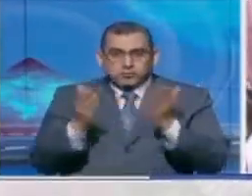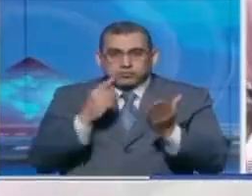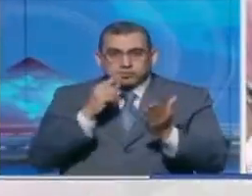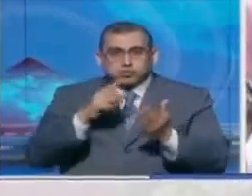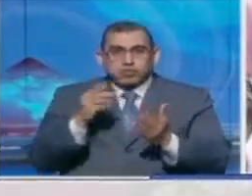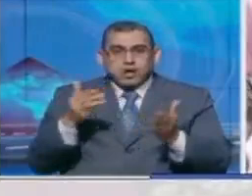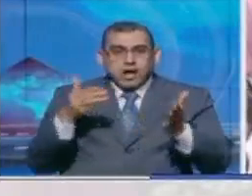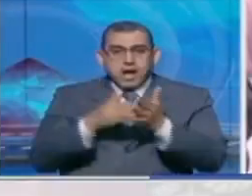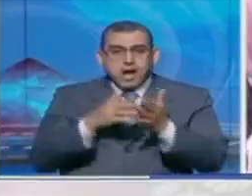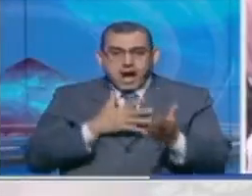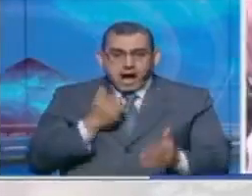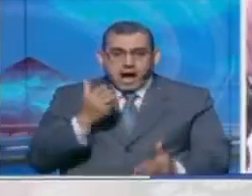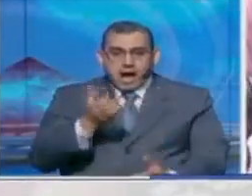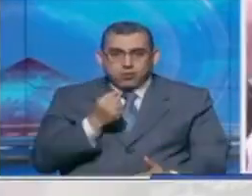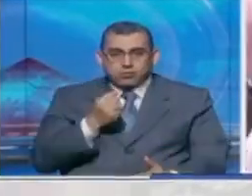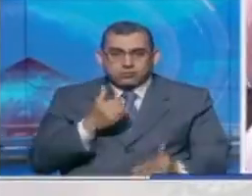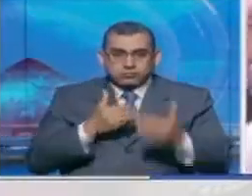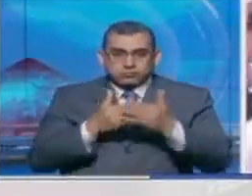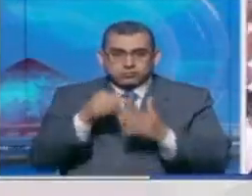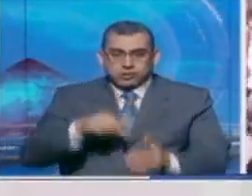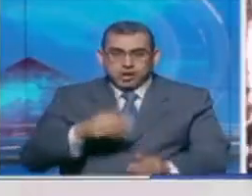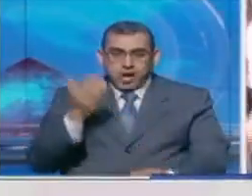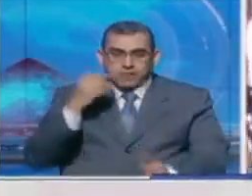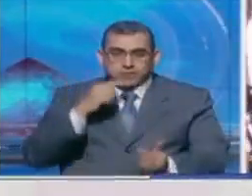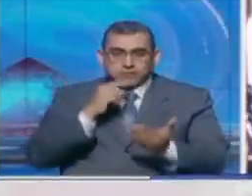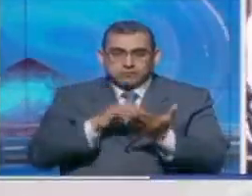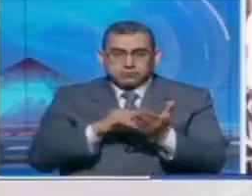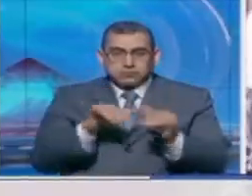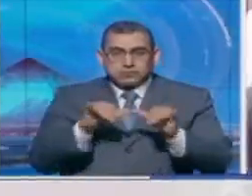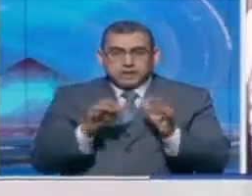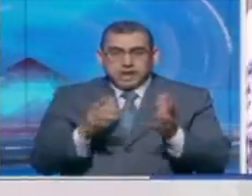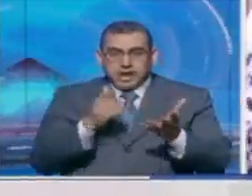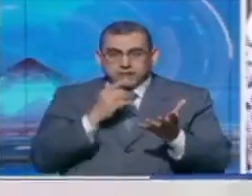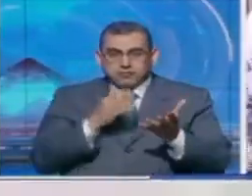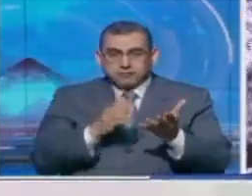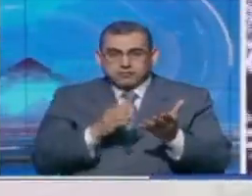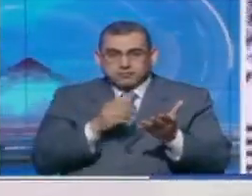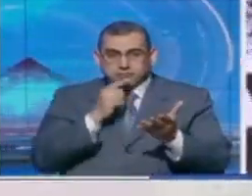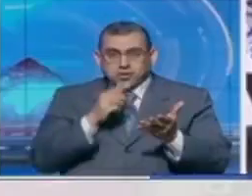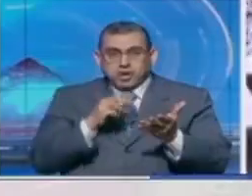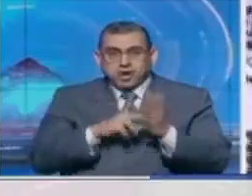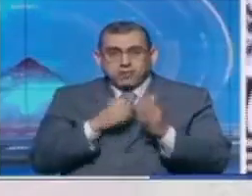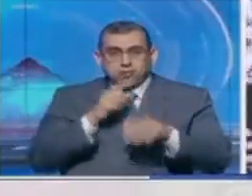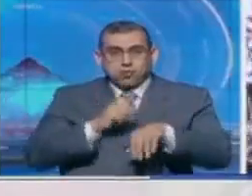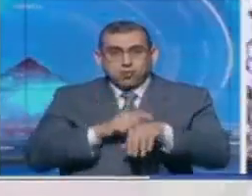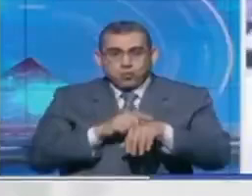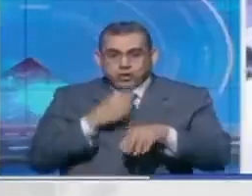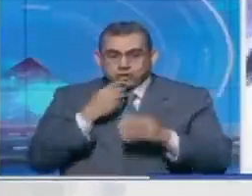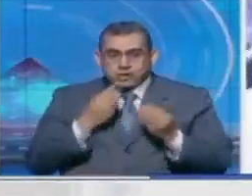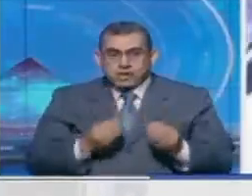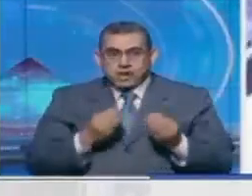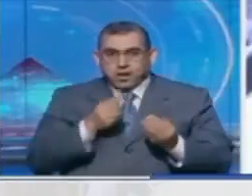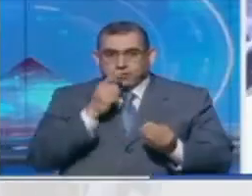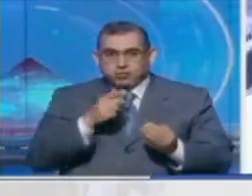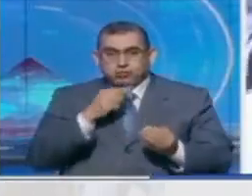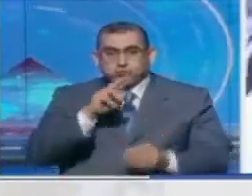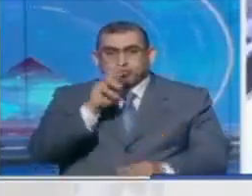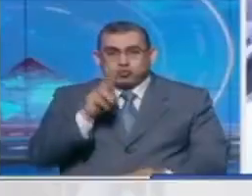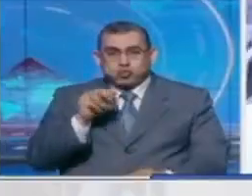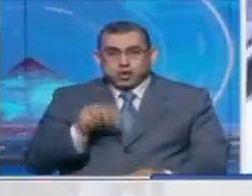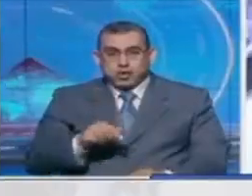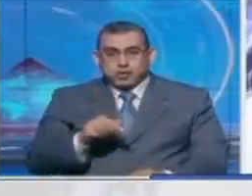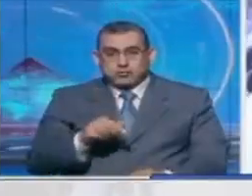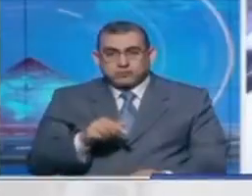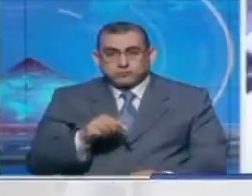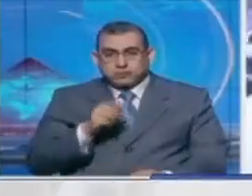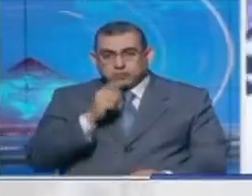النهائية في البابل شيت، بس فعشان كده الوقت ما كانش مساعد قوي. يعني 54 سؤال بس، كان في